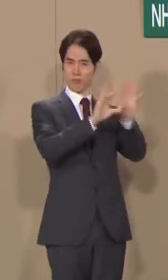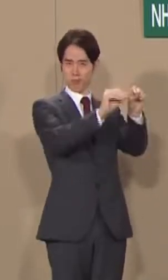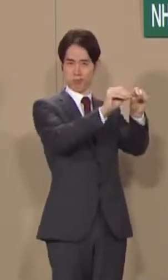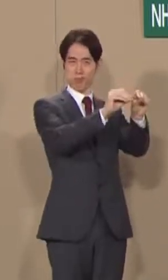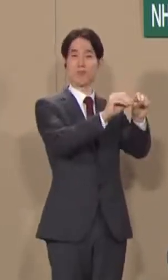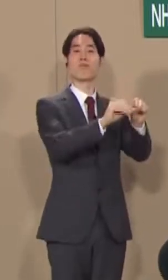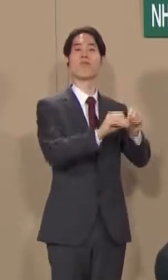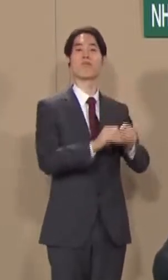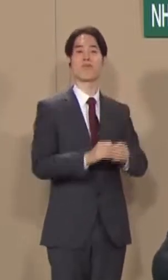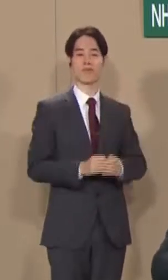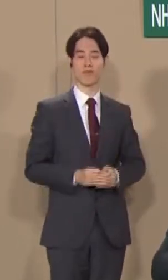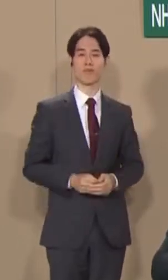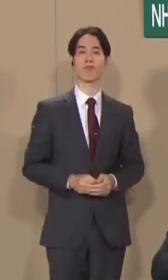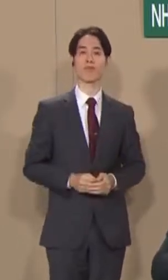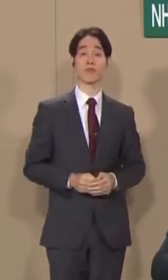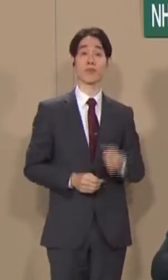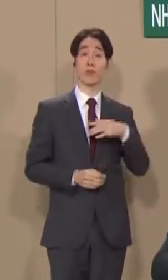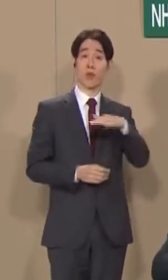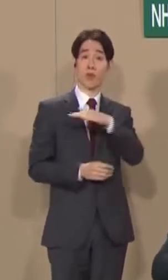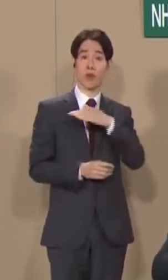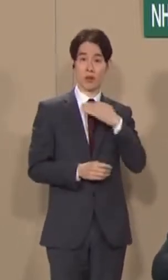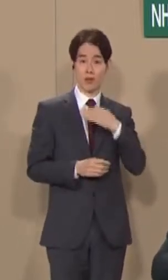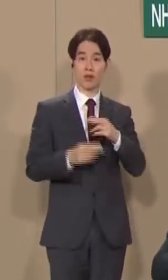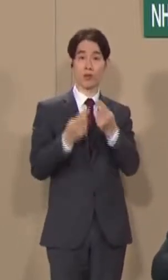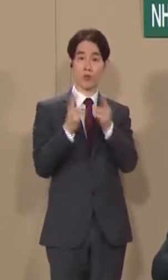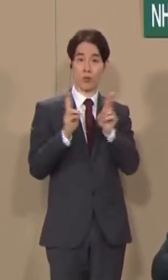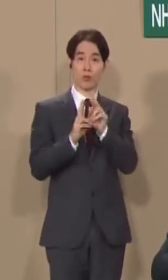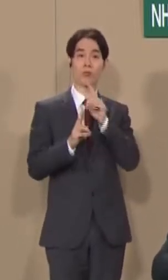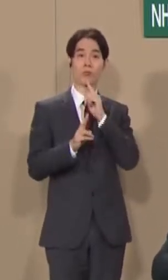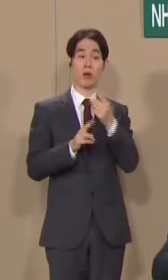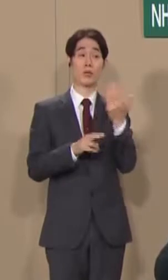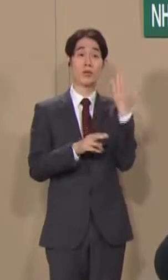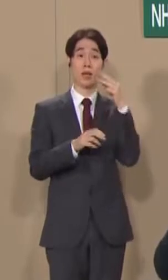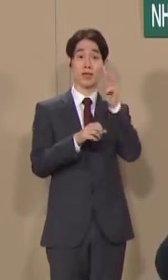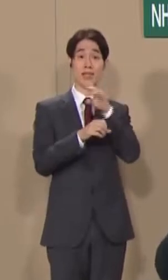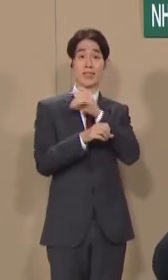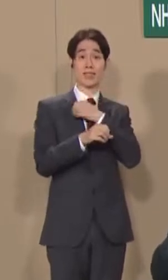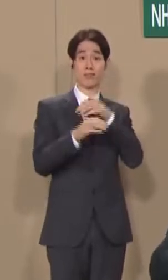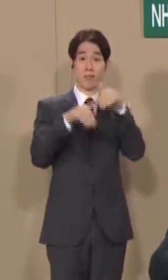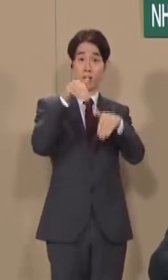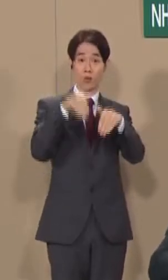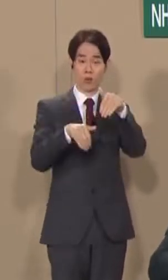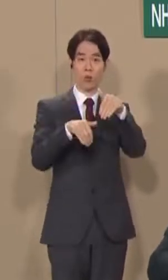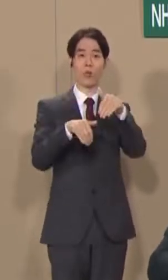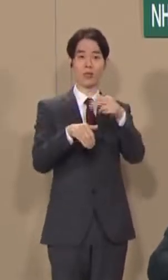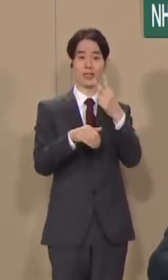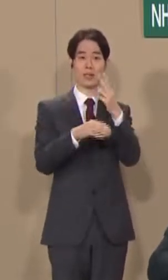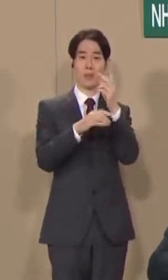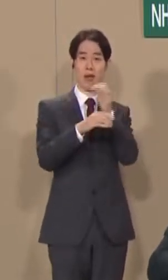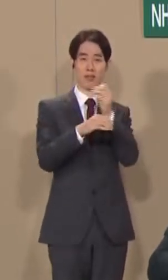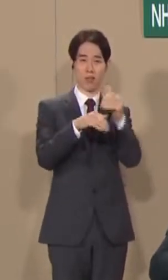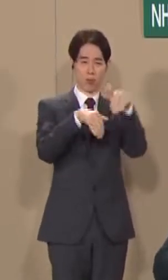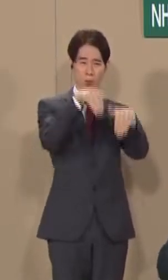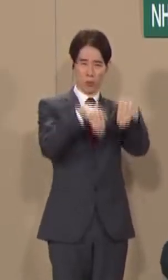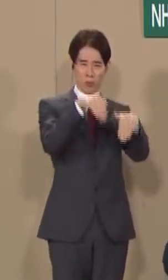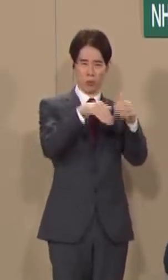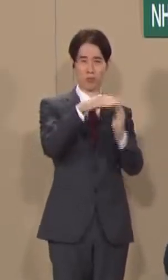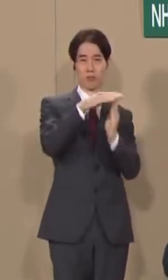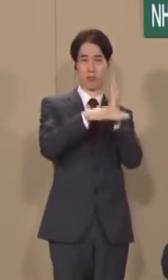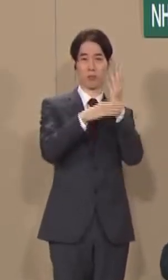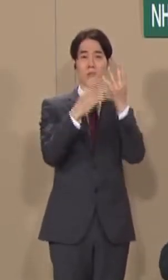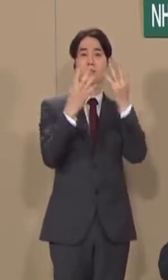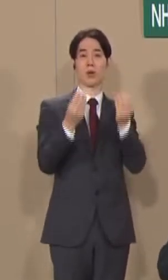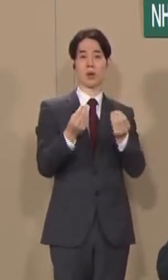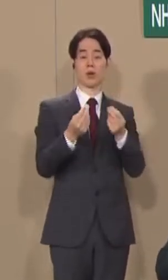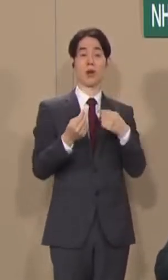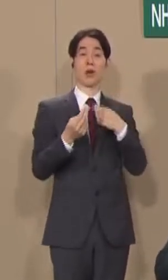ピッカー我々ネジ系統は前回の参議院選挙で2%を超える得票をいただきました国政政党